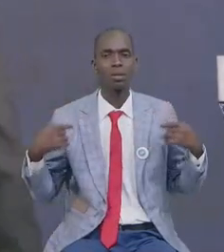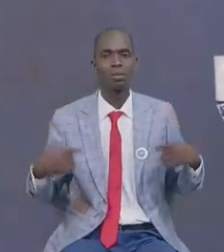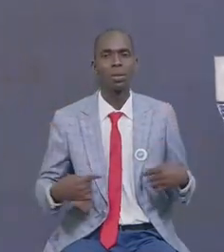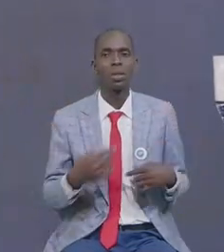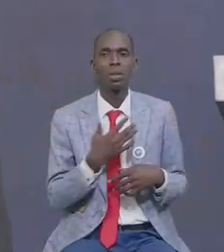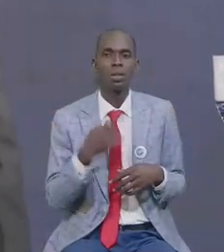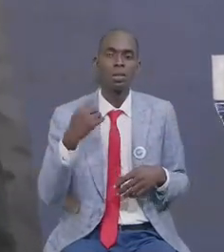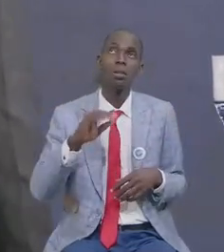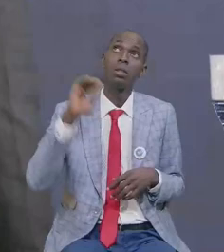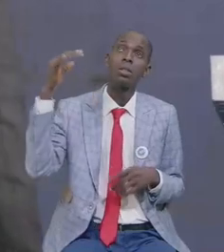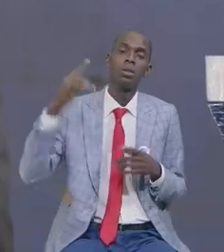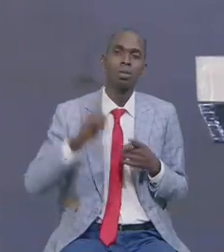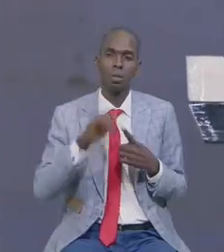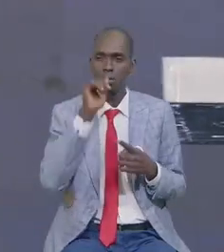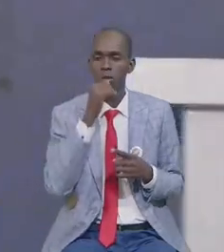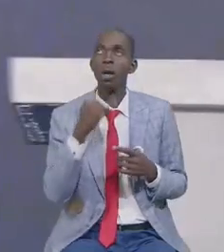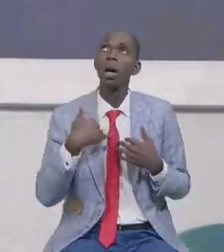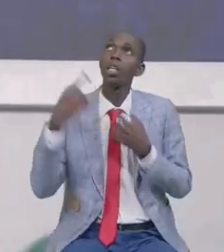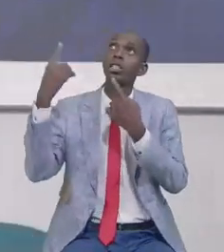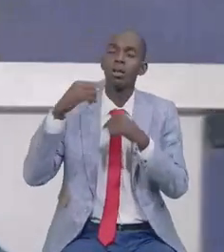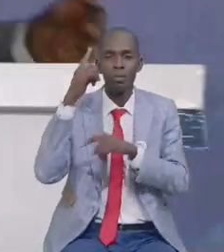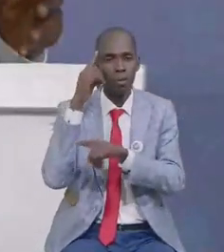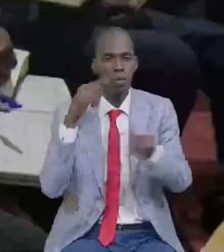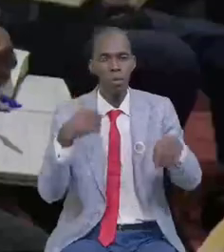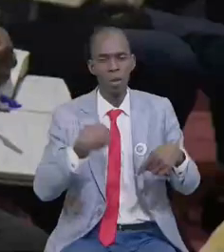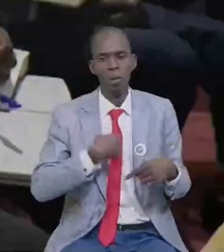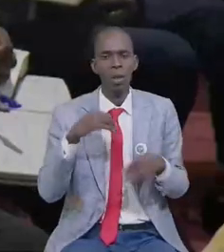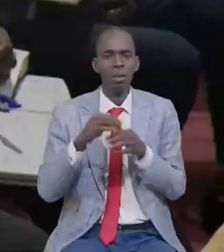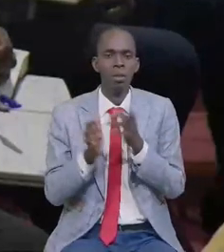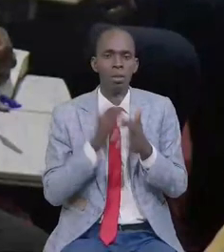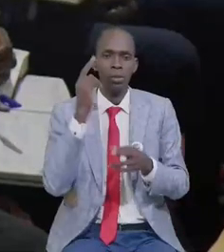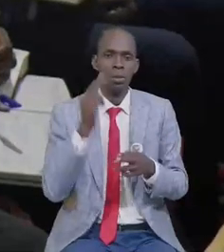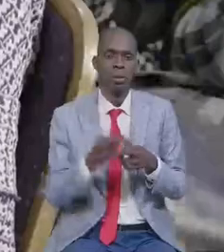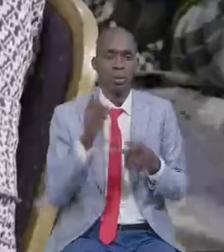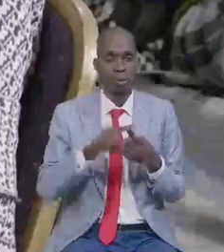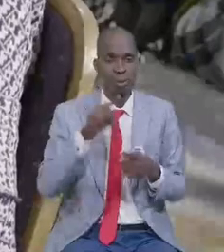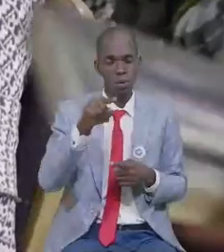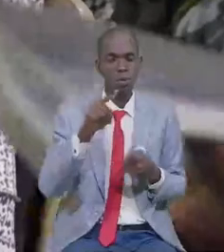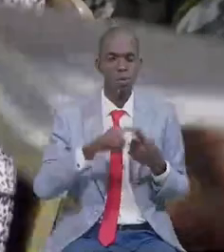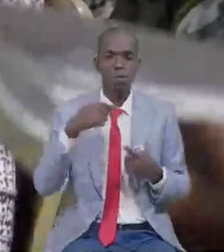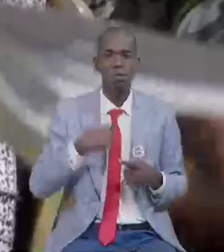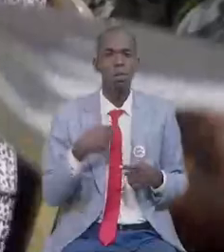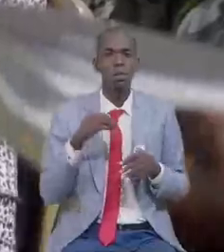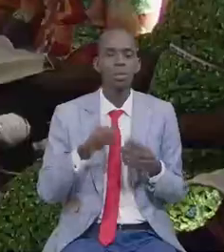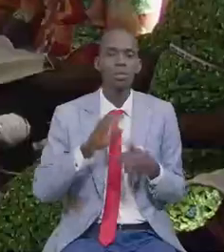la grâce pour supporter est venue à toi, pour moi et à tous.